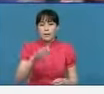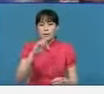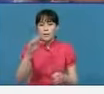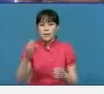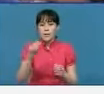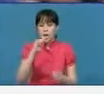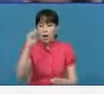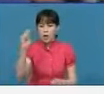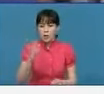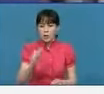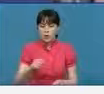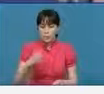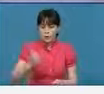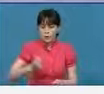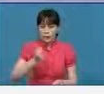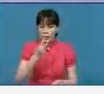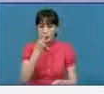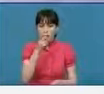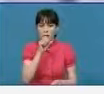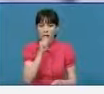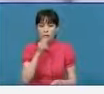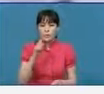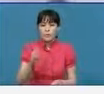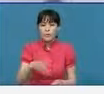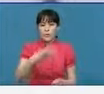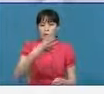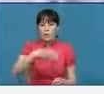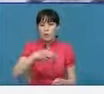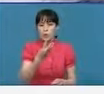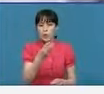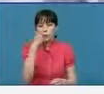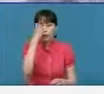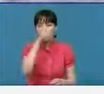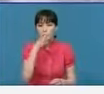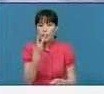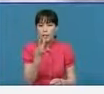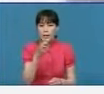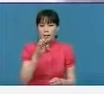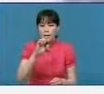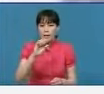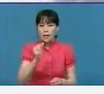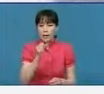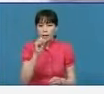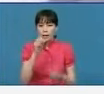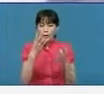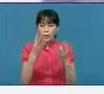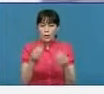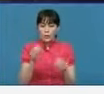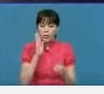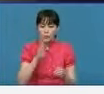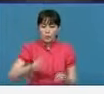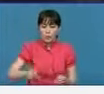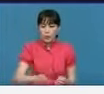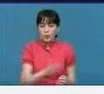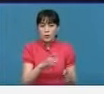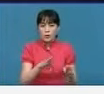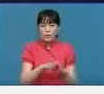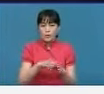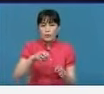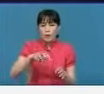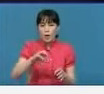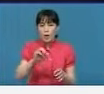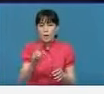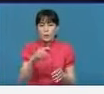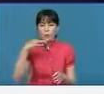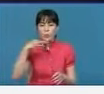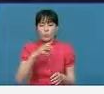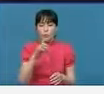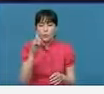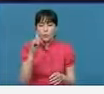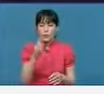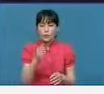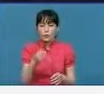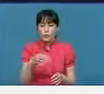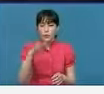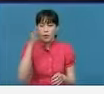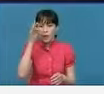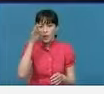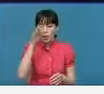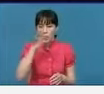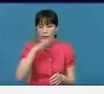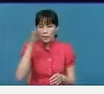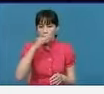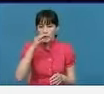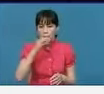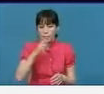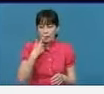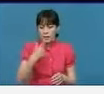ерлік көрсеткен ардагердің бірі. 1943 жылы 2 ақпанда Волга өзенінің үстіндегі мұзға 100-ден астам неміс солдаттарын тұрғызып қойып,